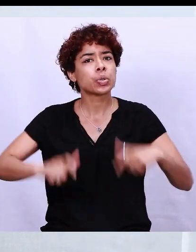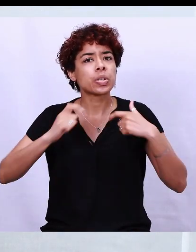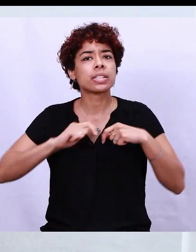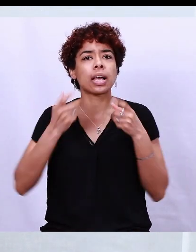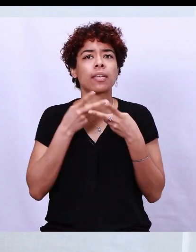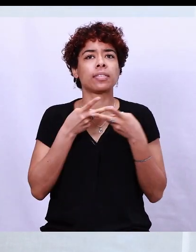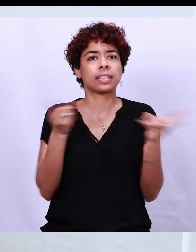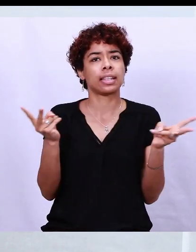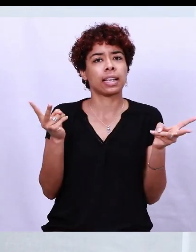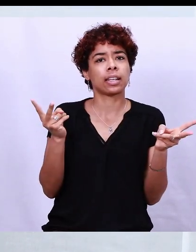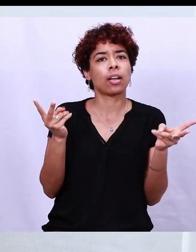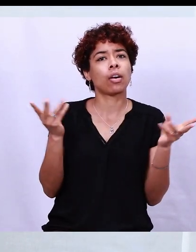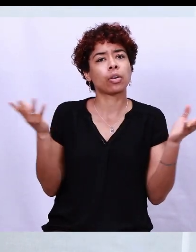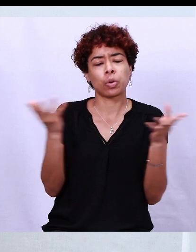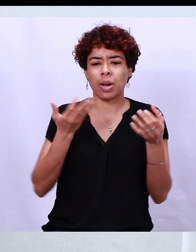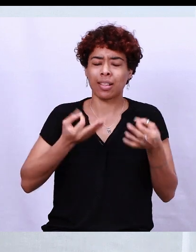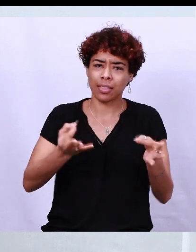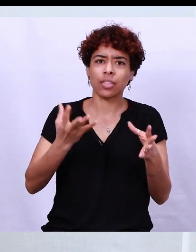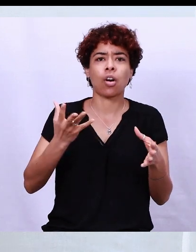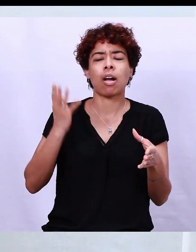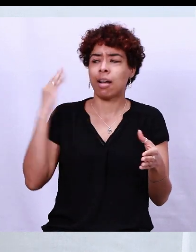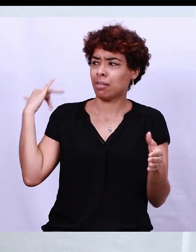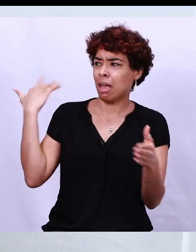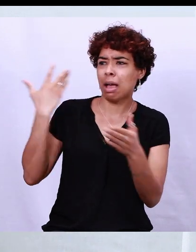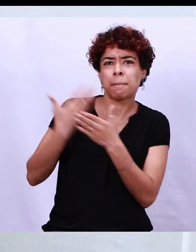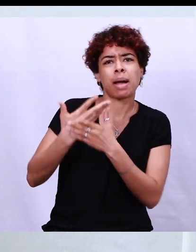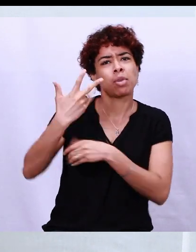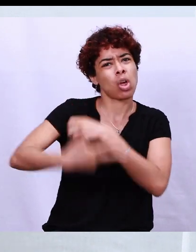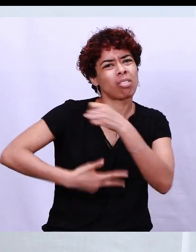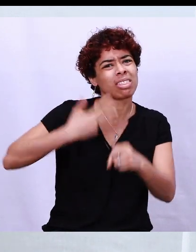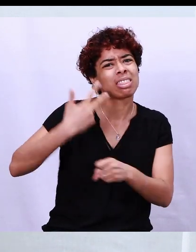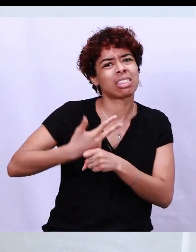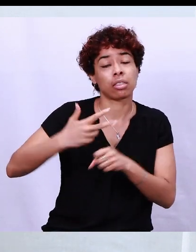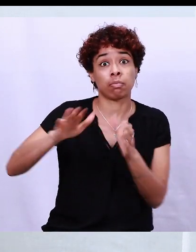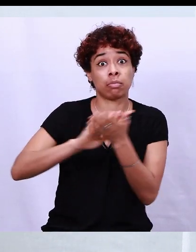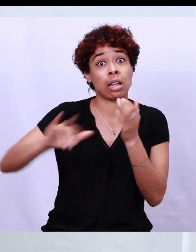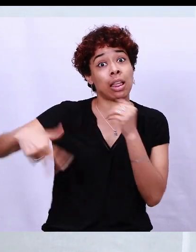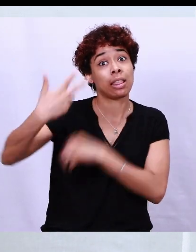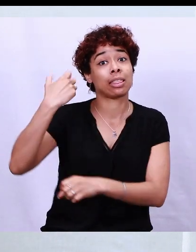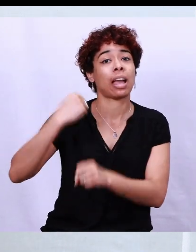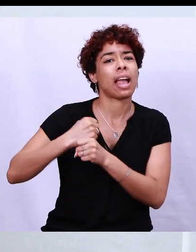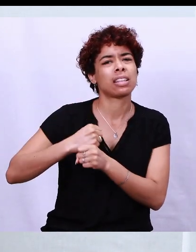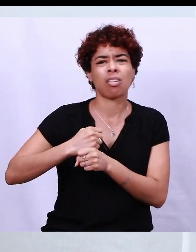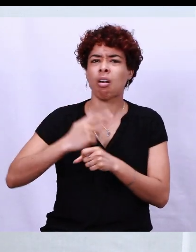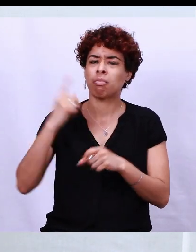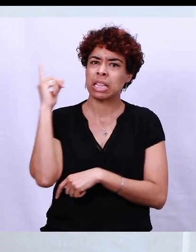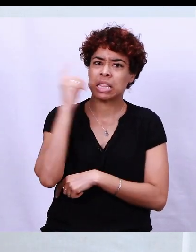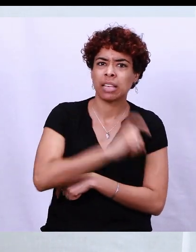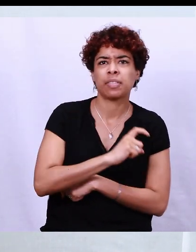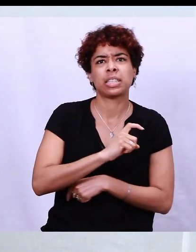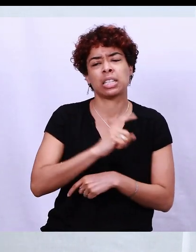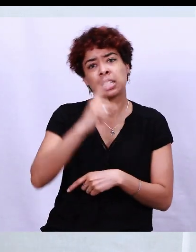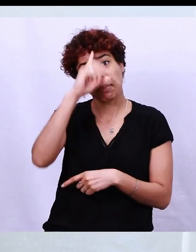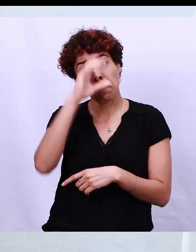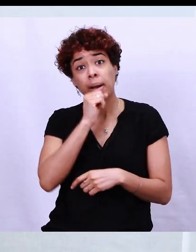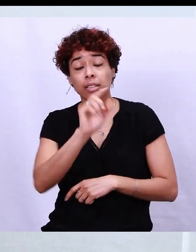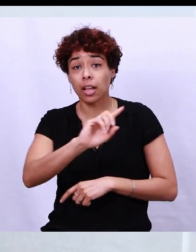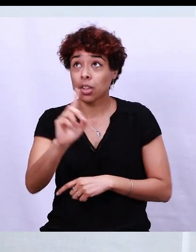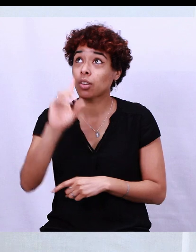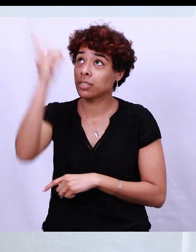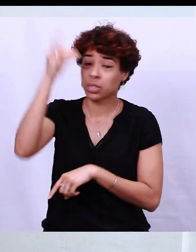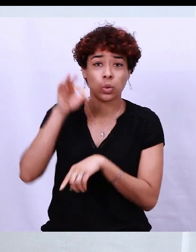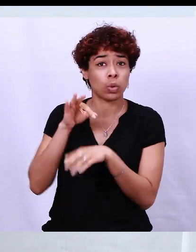temps d'affliction, de difficulté, d'épreuve qui a duré 13 ans n'était pas là par hasard et que c'était Dieu qui a conduit toute chose, comme il